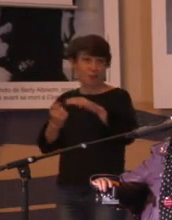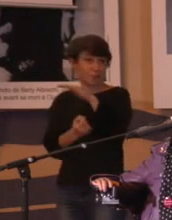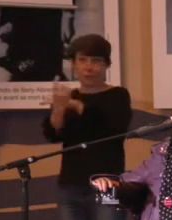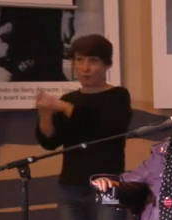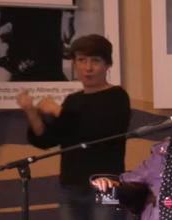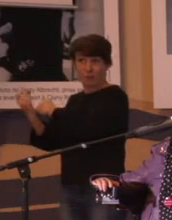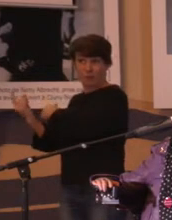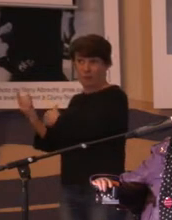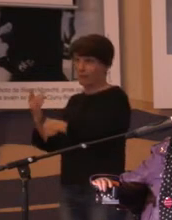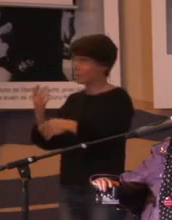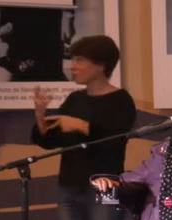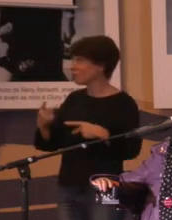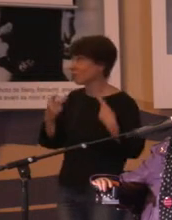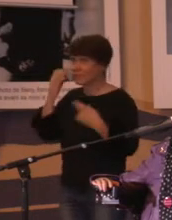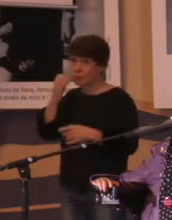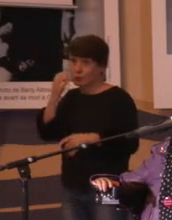dans nos expériences. Voilà.